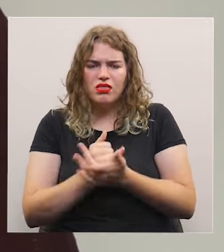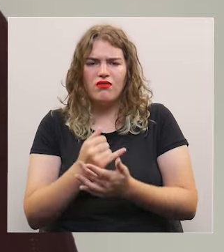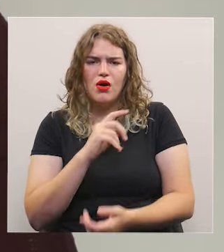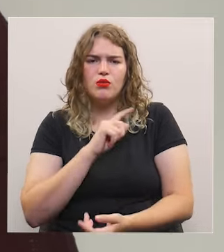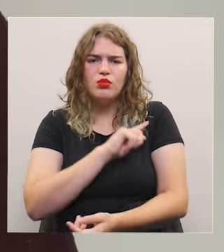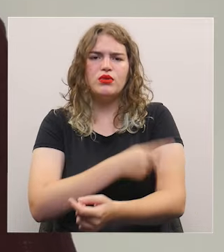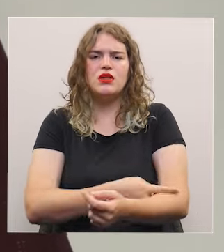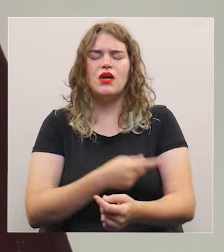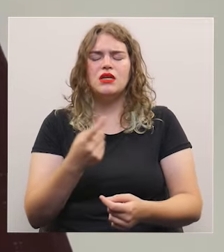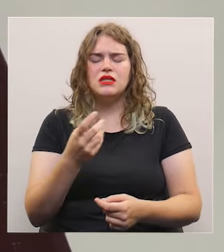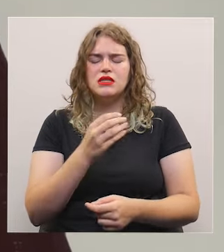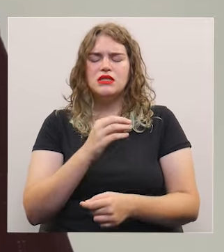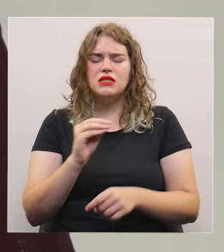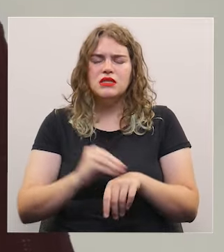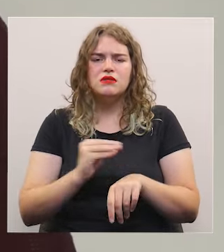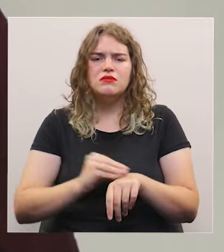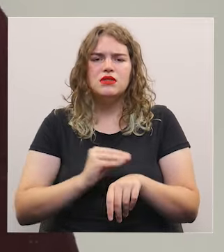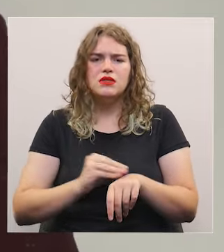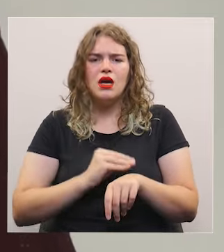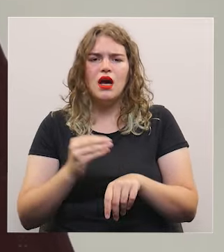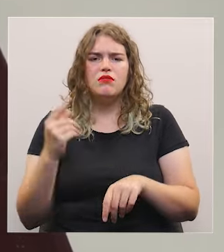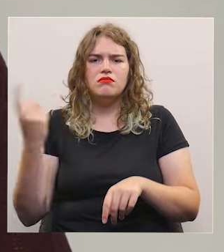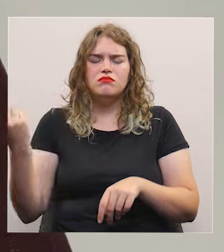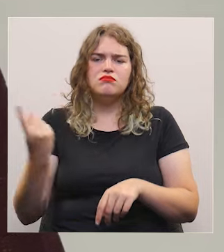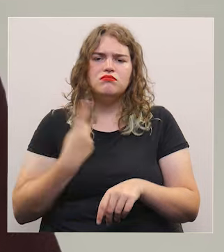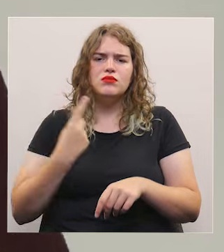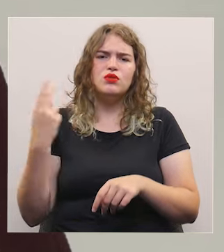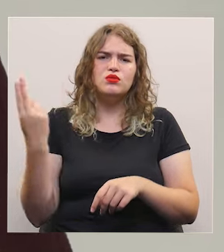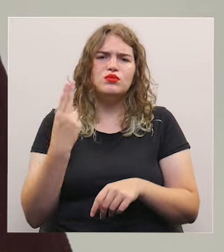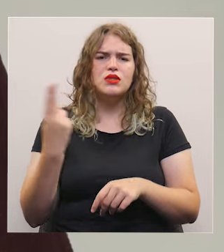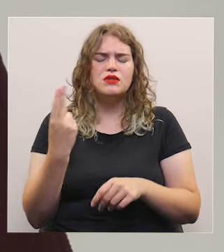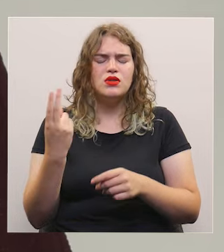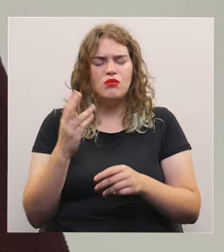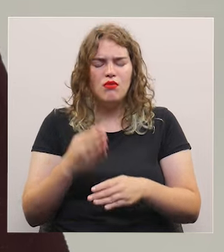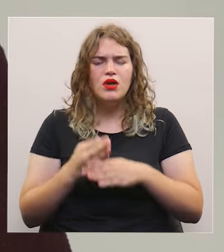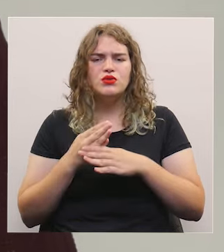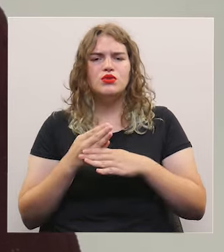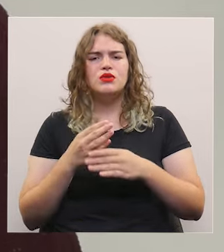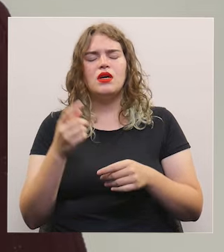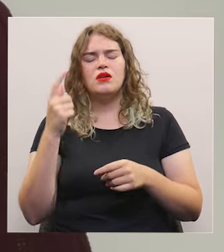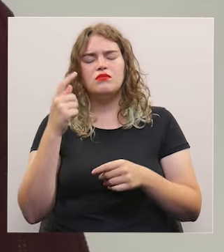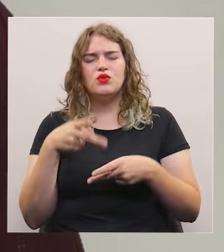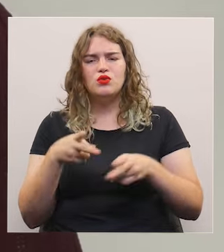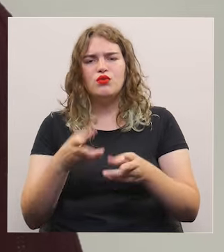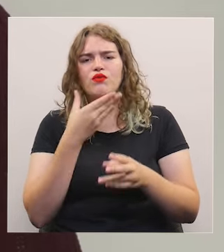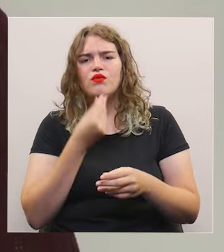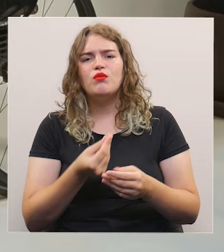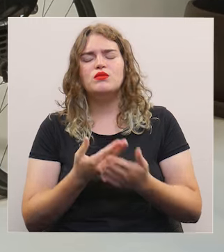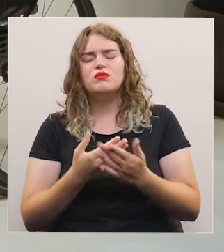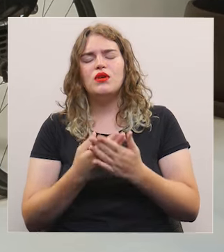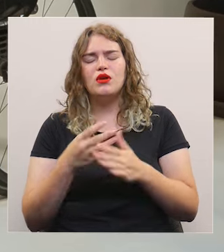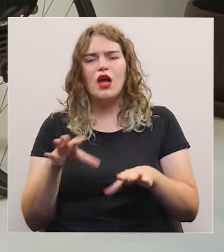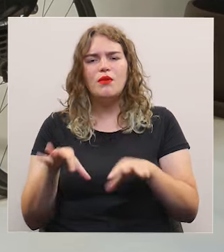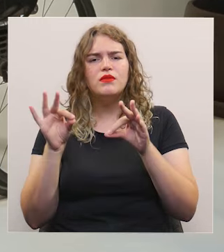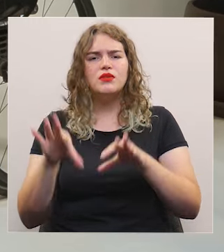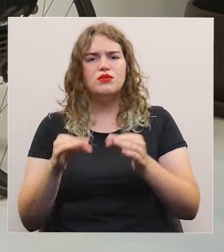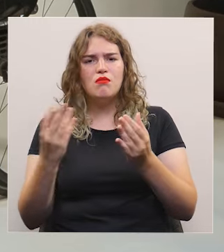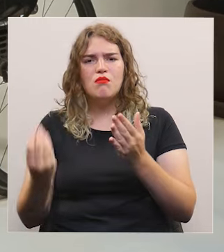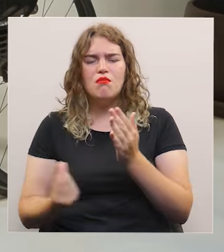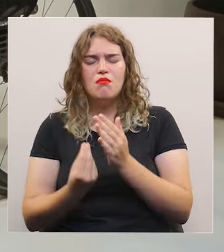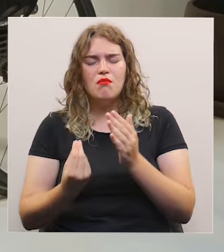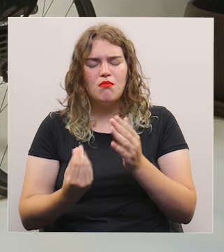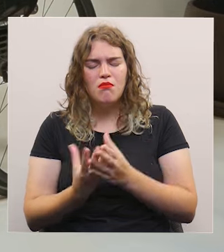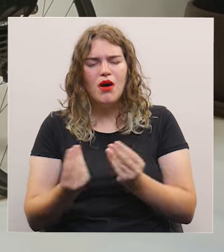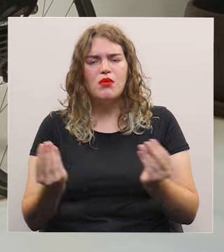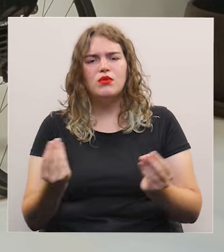pe care l-am parcurs cu Florin în spate și știu că a fost un drum greu, dar a fost atât de frumos, pentru că pe drumul acesta l-am descoperit pe fiecare zi, în fiecare